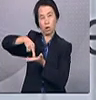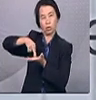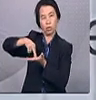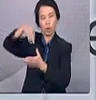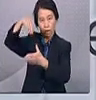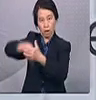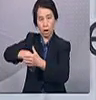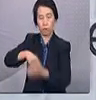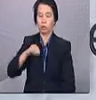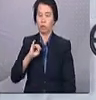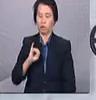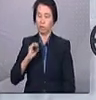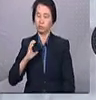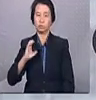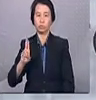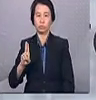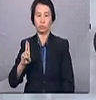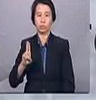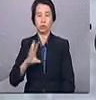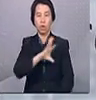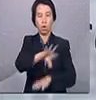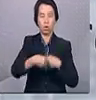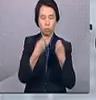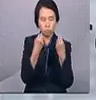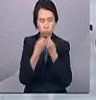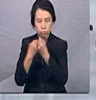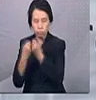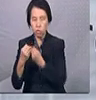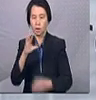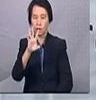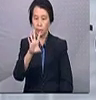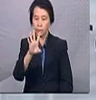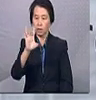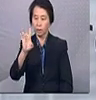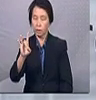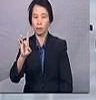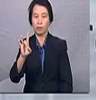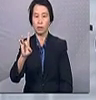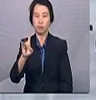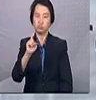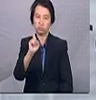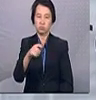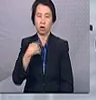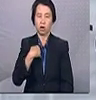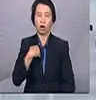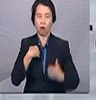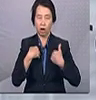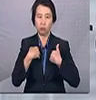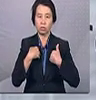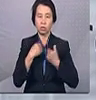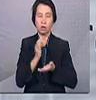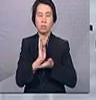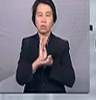unit rawatan rapi. Daripada jumlah tersebut, 48 kes memerlukan bantuan pernafasan.